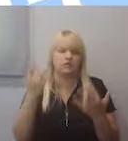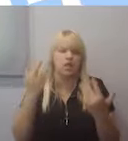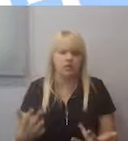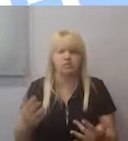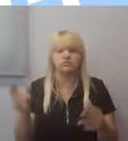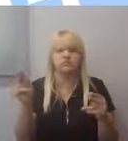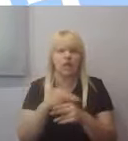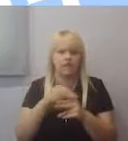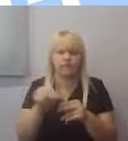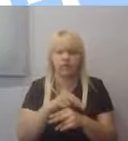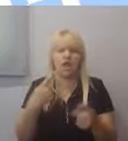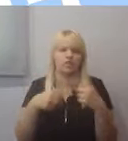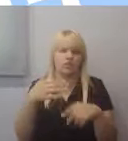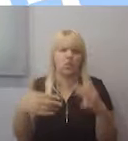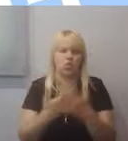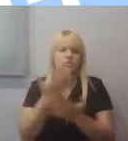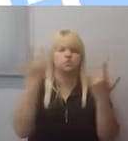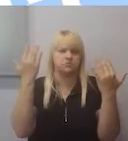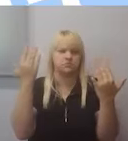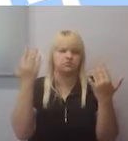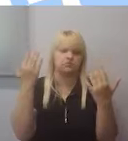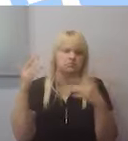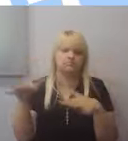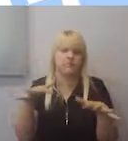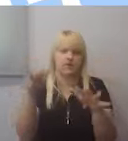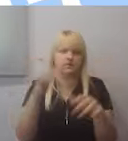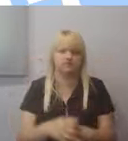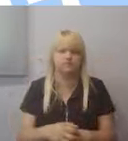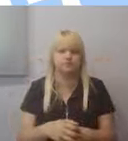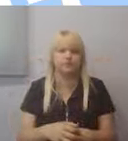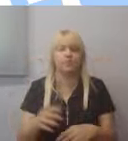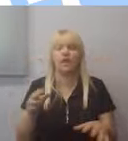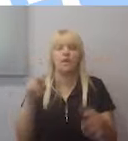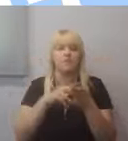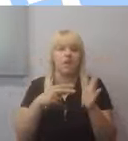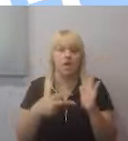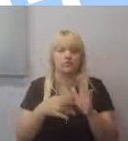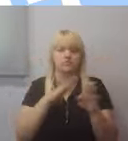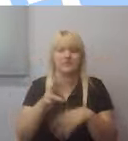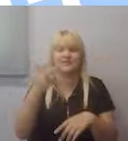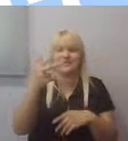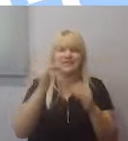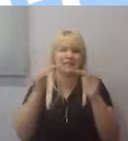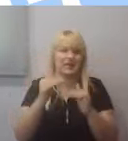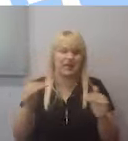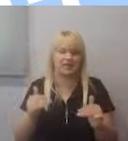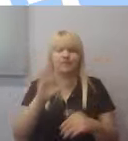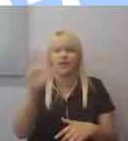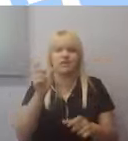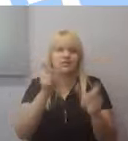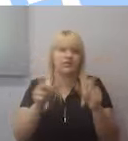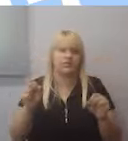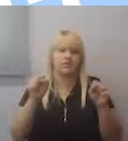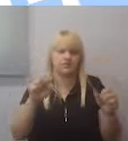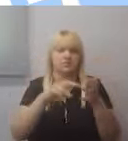atjaunošanas pasākumos plānošana tiek īstenota trīs līmeņos tas būs valsts civilās aizsardzības plāns paš pašvaldību